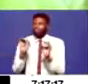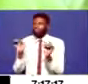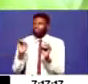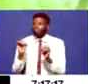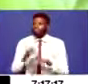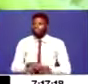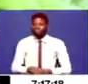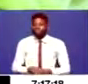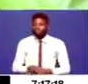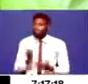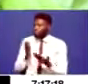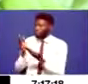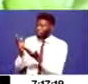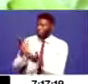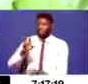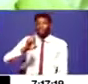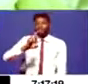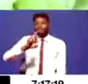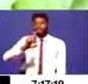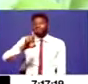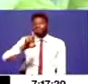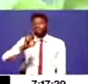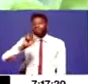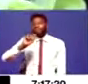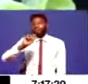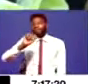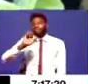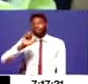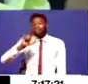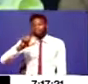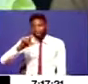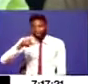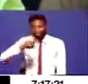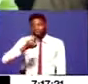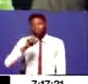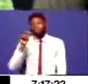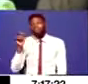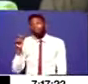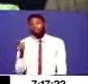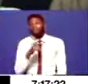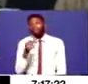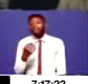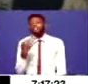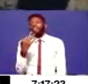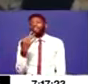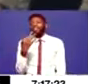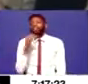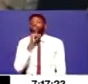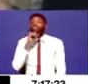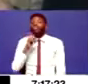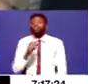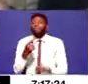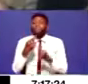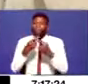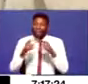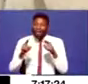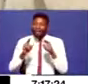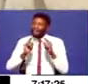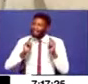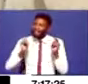Mtoto Rael Amojong ana umri wa miezi mitatu, ila machungu aliyopitia hayakadiriki,